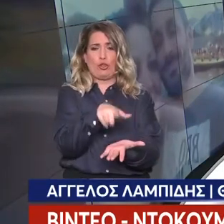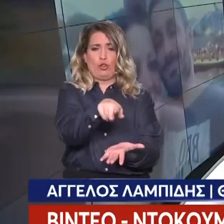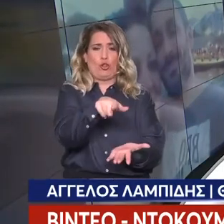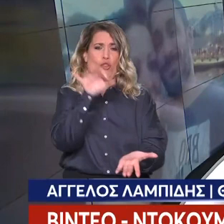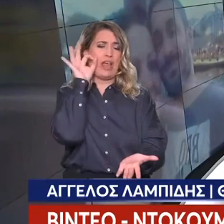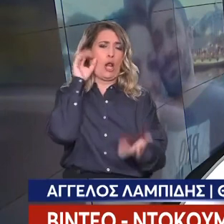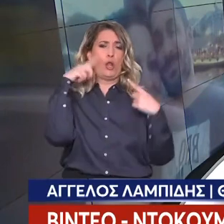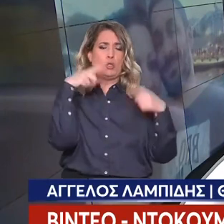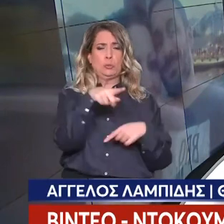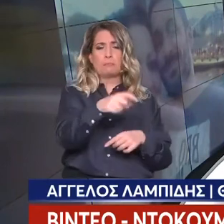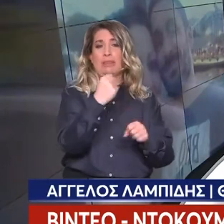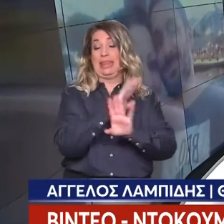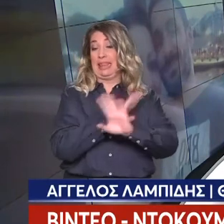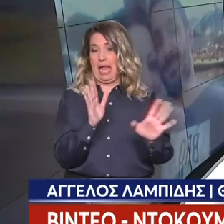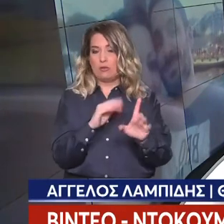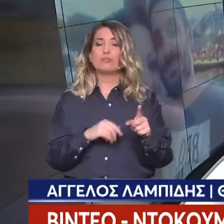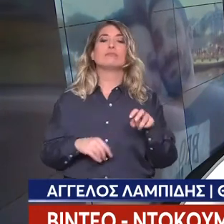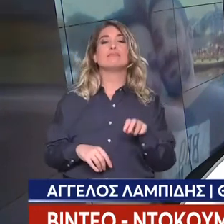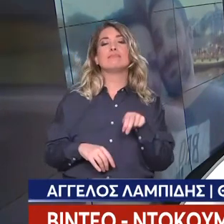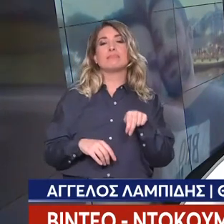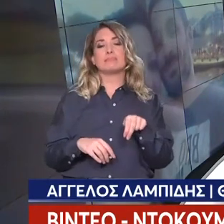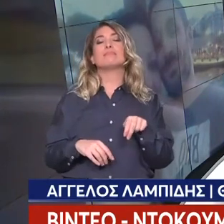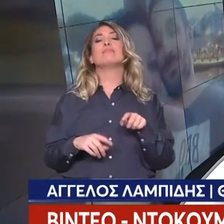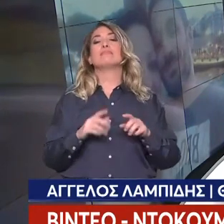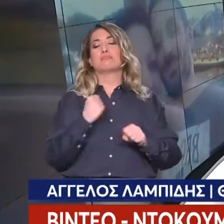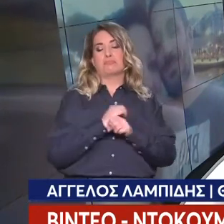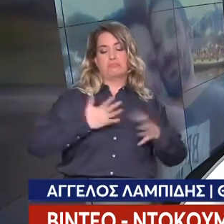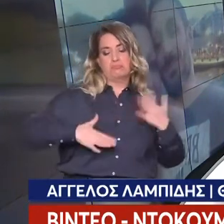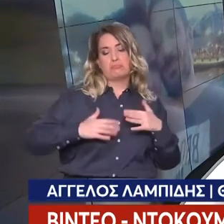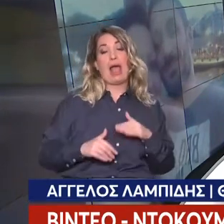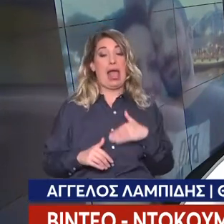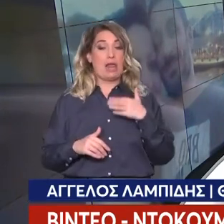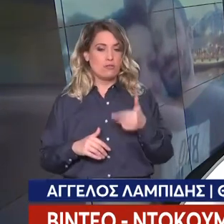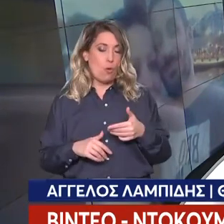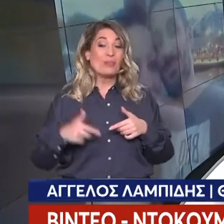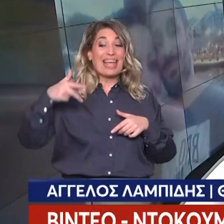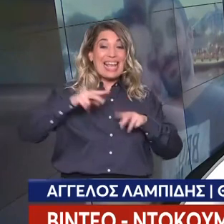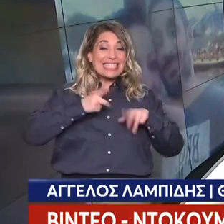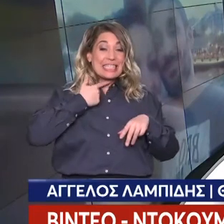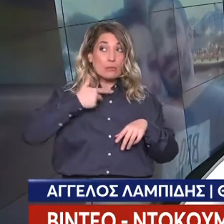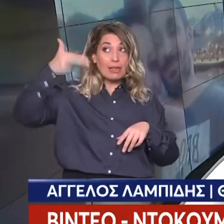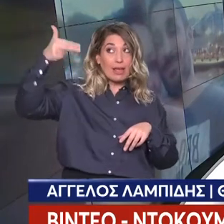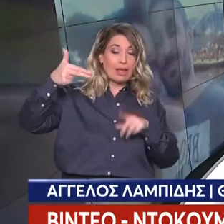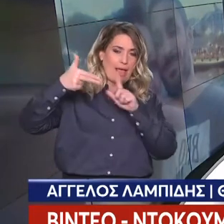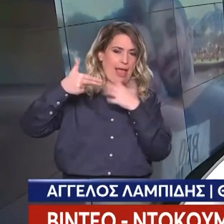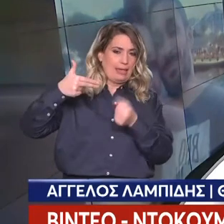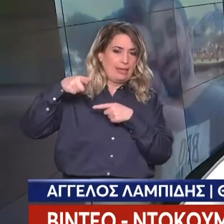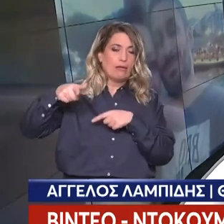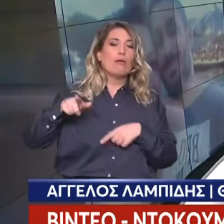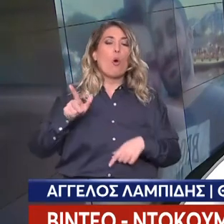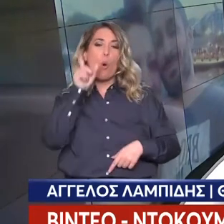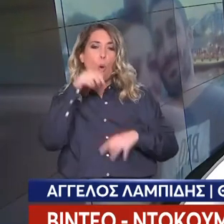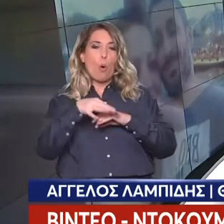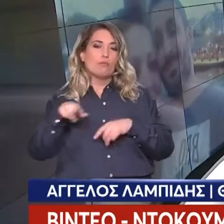λοιπόν η Γεωργία και εκεί την περίμενε έξω από το κατάστημα, έξω από το ζαχαροπλαστείο, ο σύντροφός της, ο 39χρονος σύντροφός της.